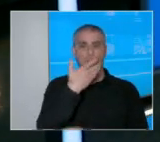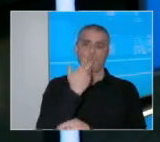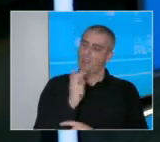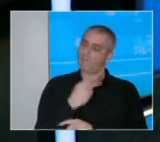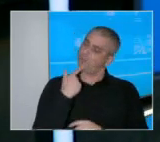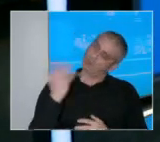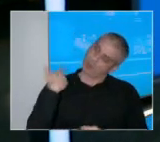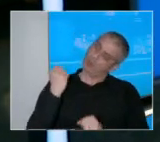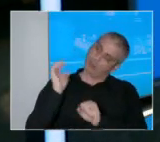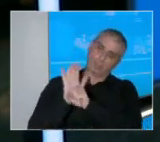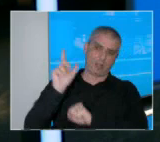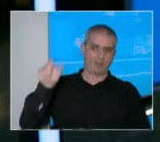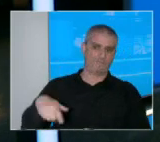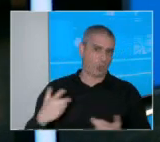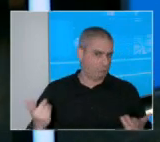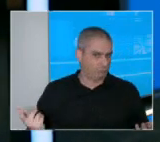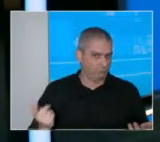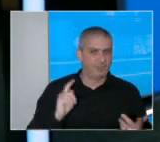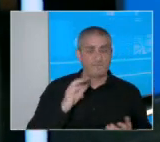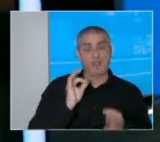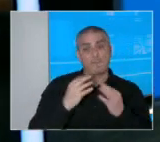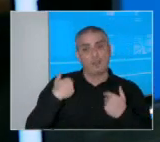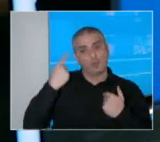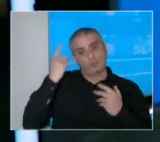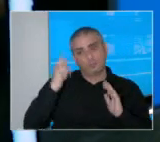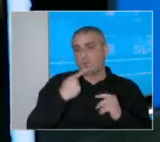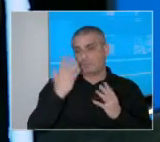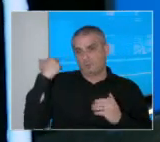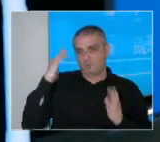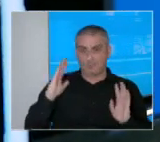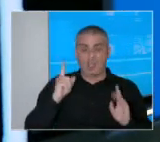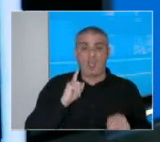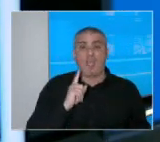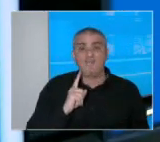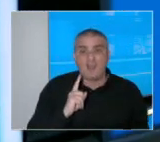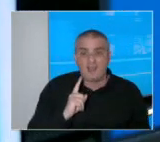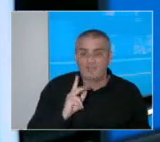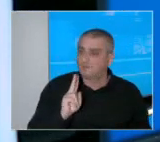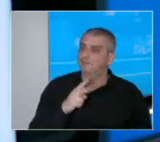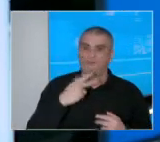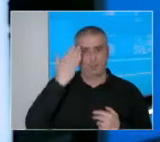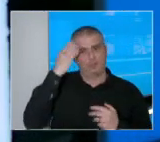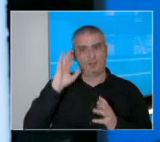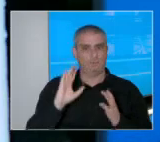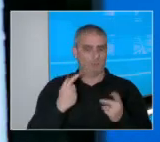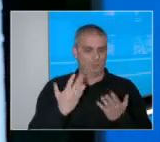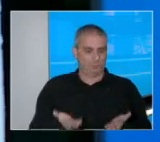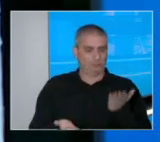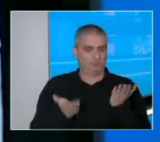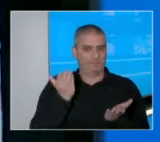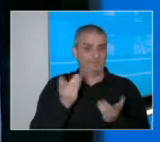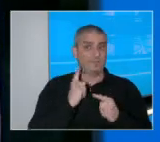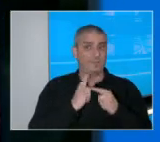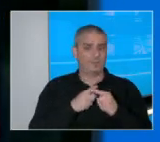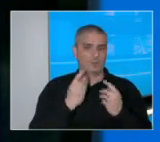קם בבוקר ואומר, בוא נתפור אותו. בפרקליטות הייתה לי הערכה אחרת ואמרתי אותה בזמנו. אבל אי אפשר להתעלם ממה שמונח פה על הכף. וזה